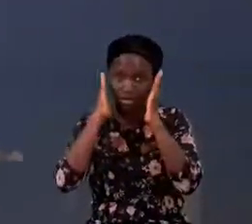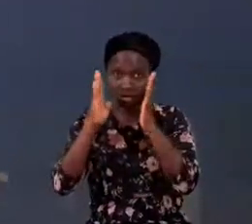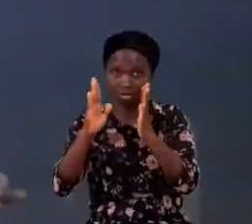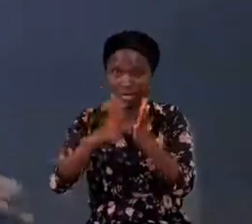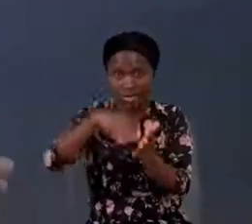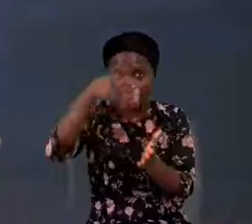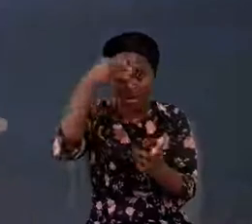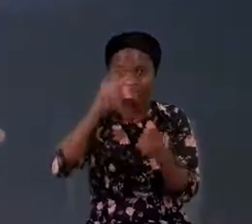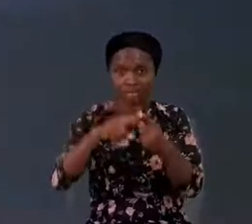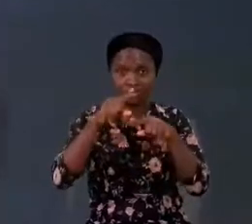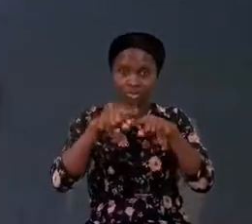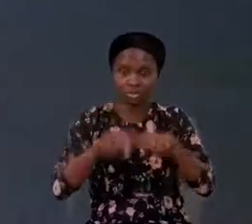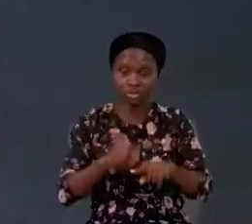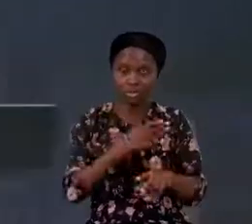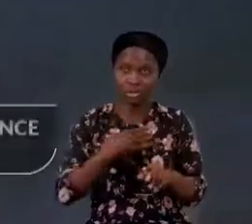psaume 102.